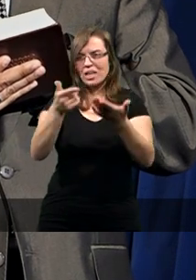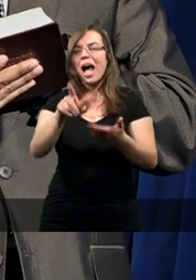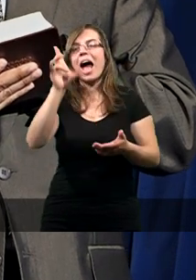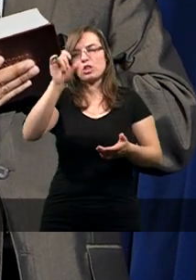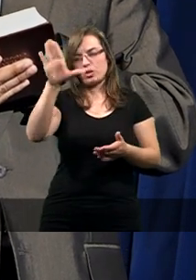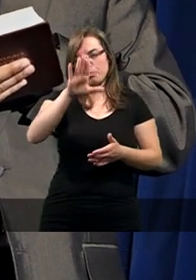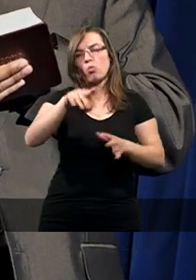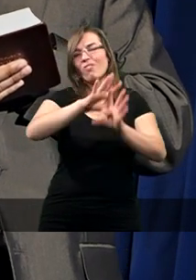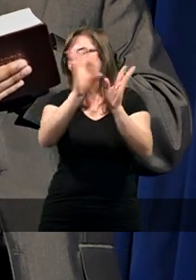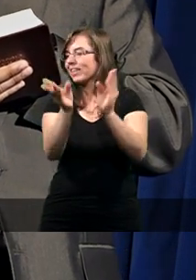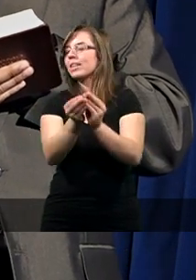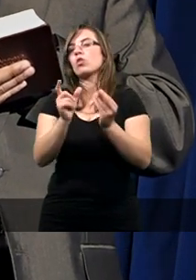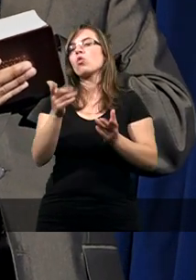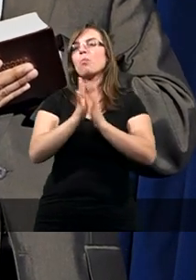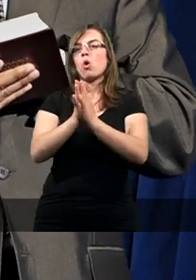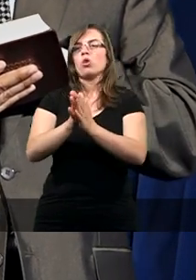ci to Bóg.